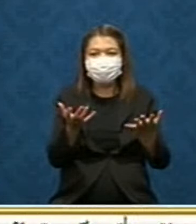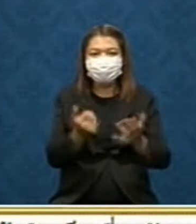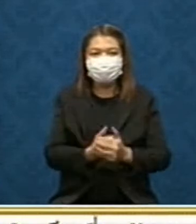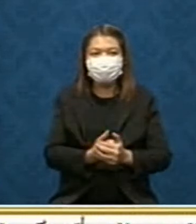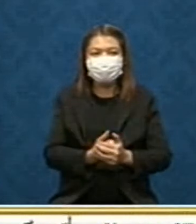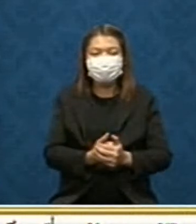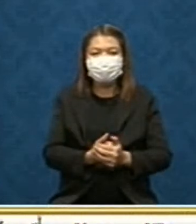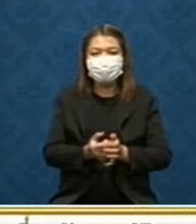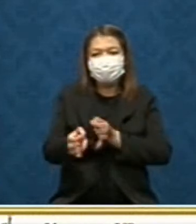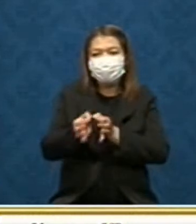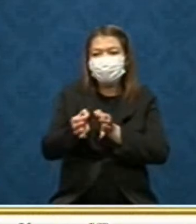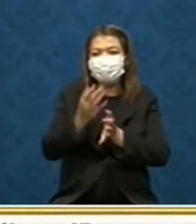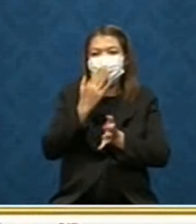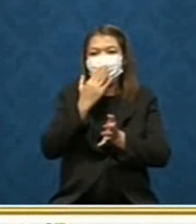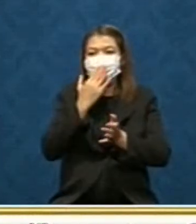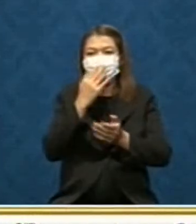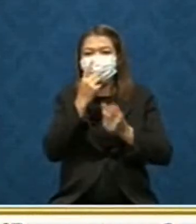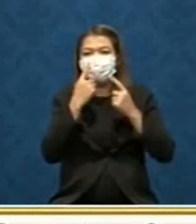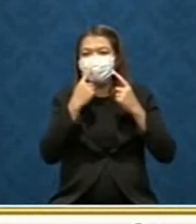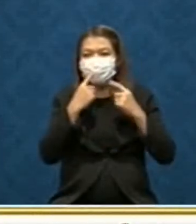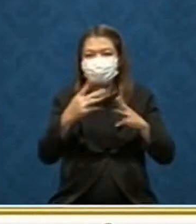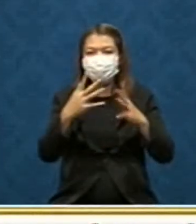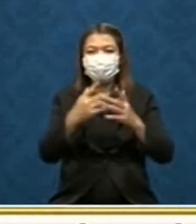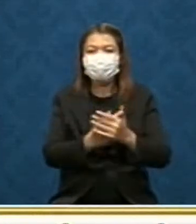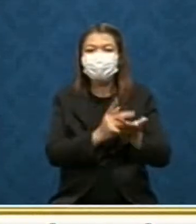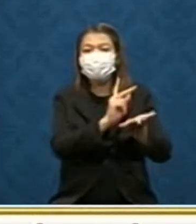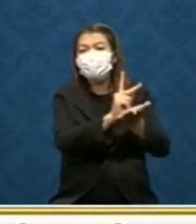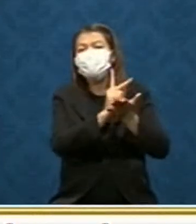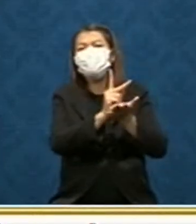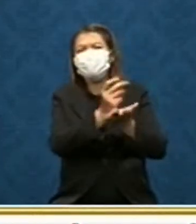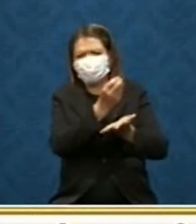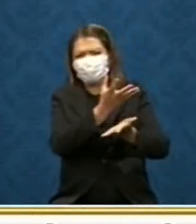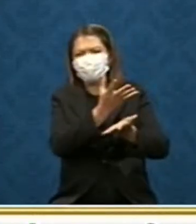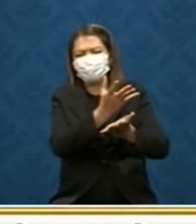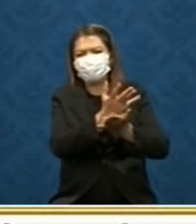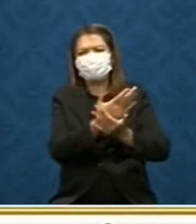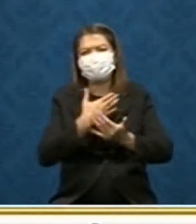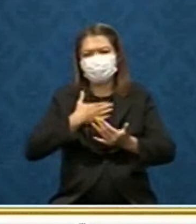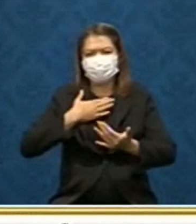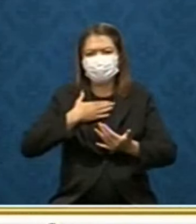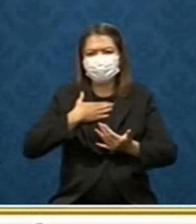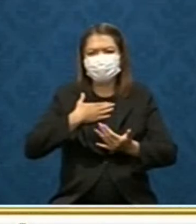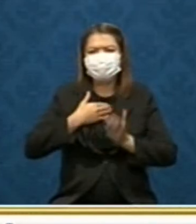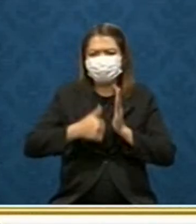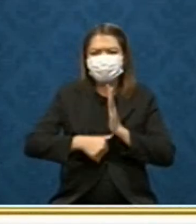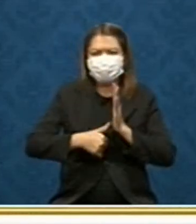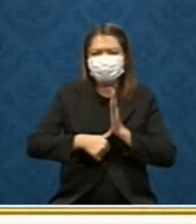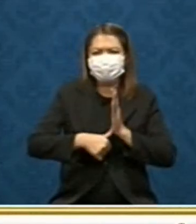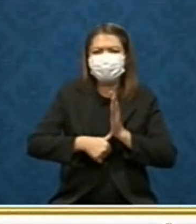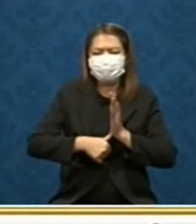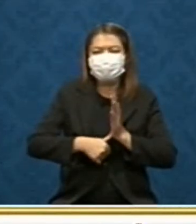เรี่ยงไปตอบบอกว่า ถ้าบอกวผมกูนี่เยอะผมกเป็คนใช้นเยอะนะ